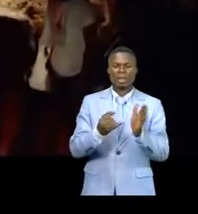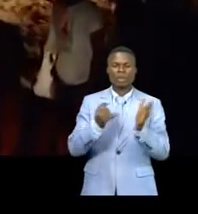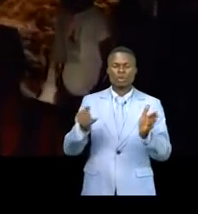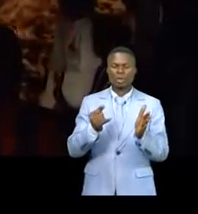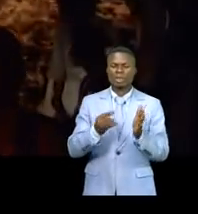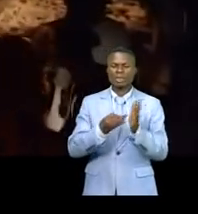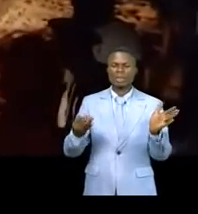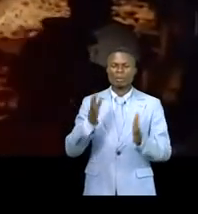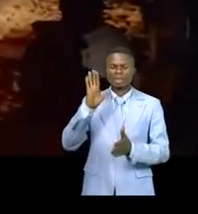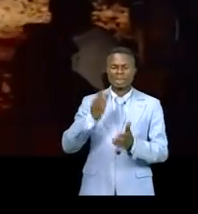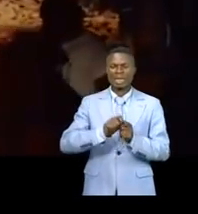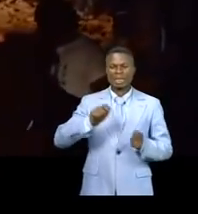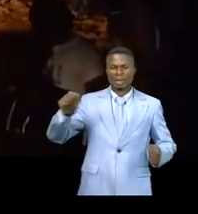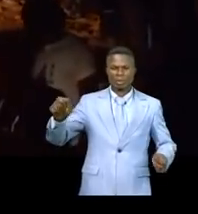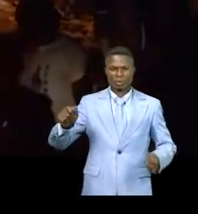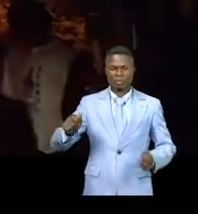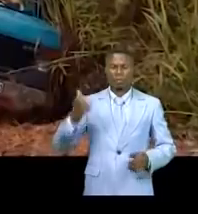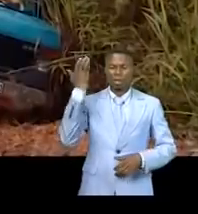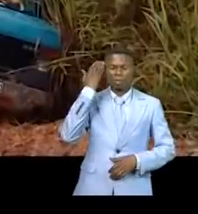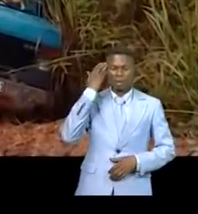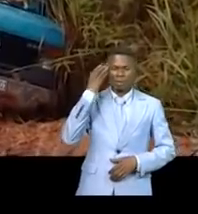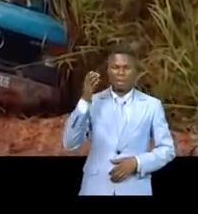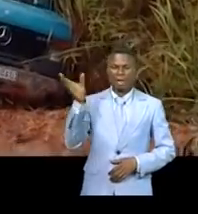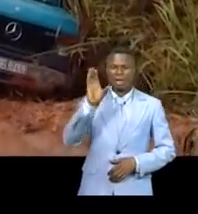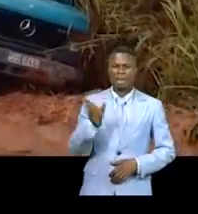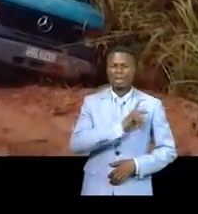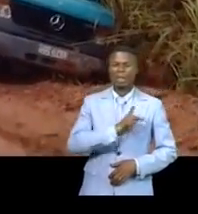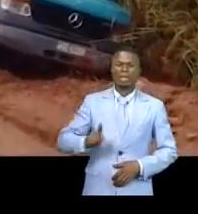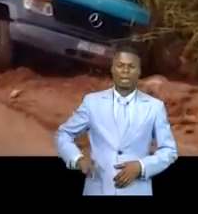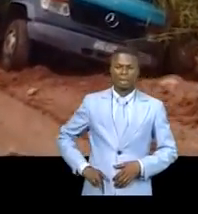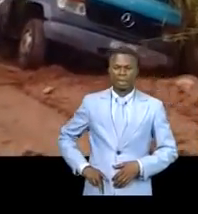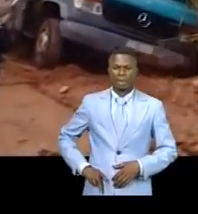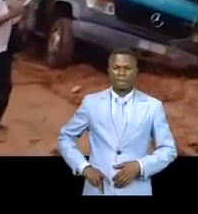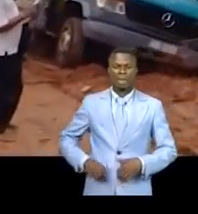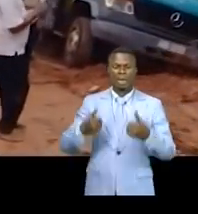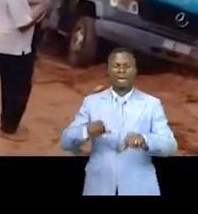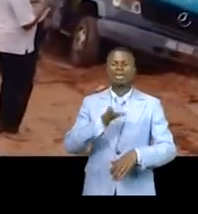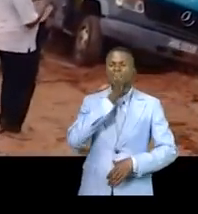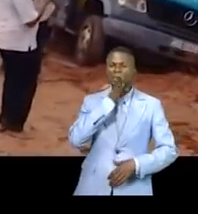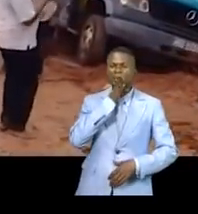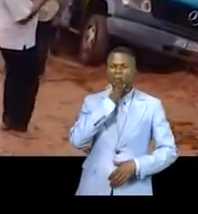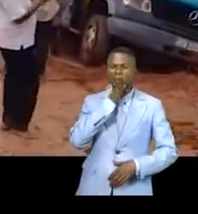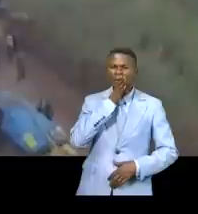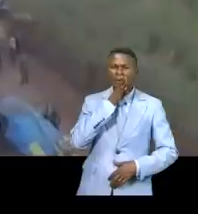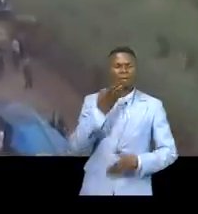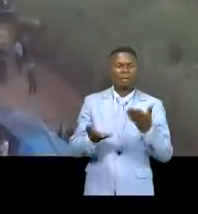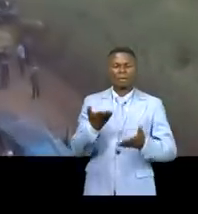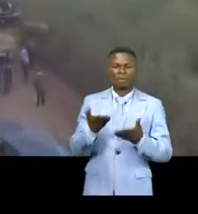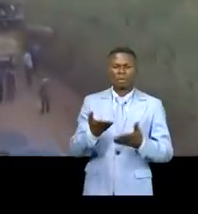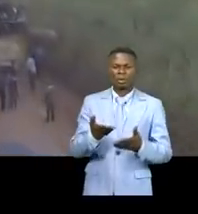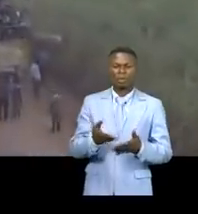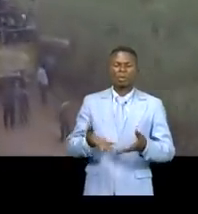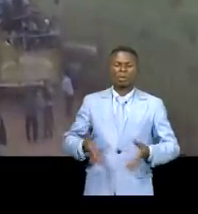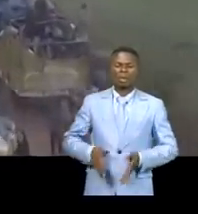75 km. Son éminence Papa Simon Kimbangu Kyangani a passé des heures, bravant parfois des